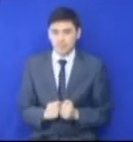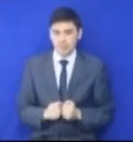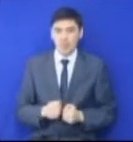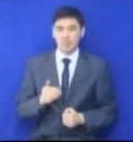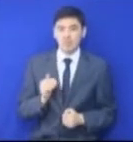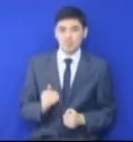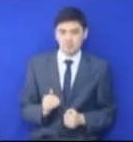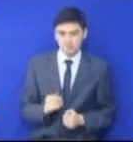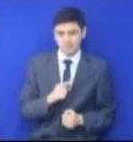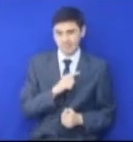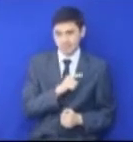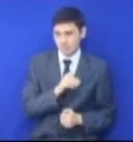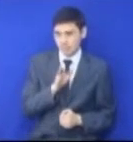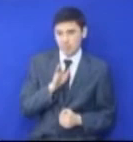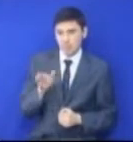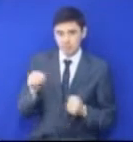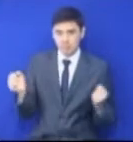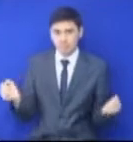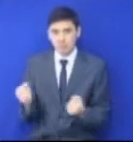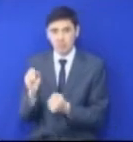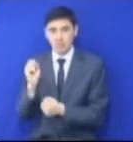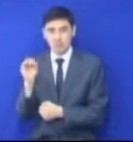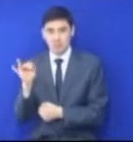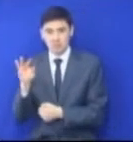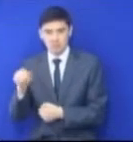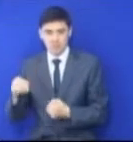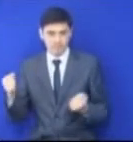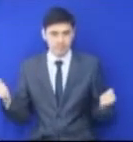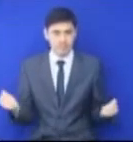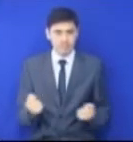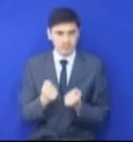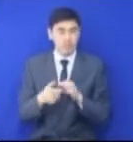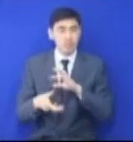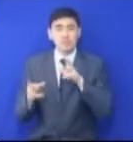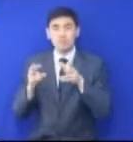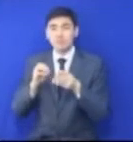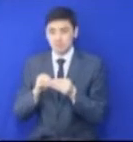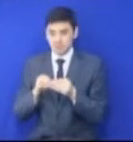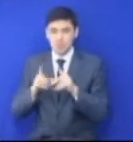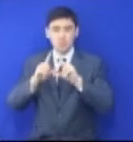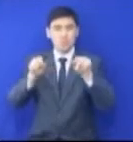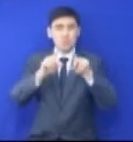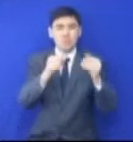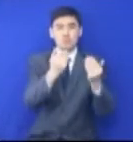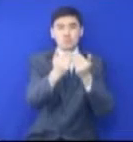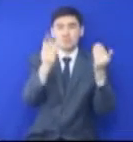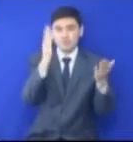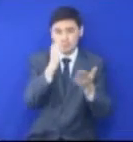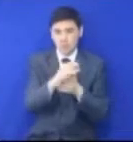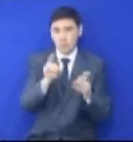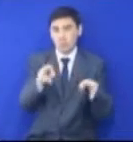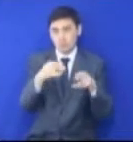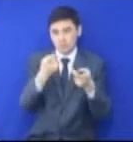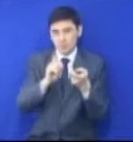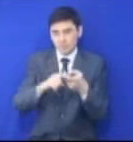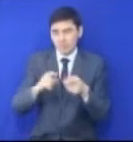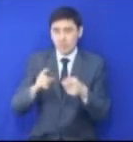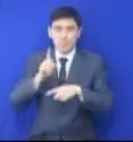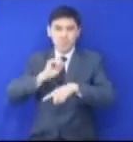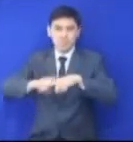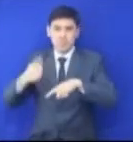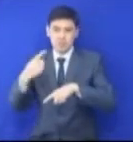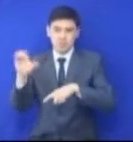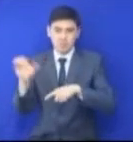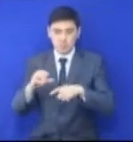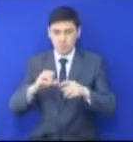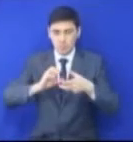предприниматель, а поддержал его в этом городской акимат. Более того, по его примеру, в некоторых школах города уже действуют клубы по скоростной сборке кубика